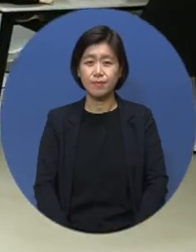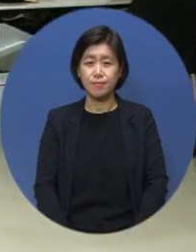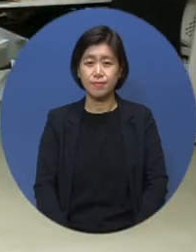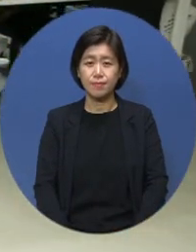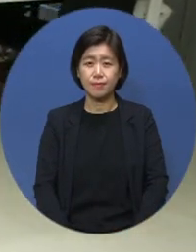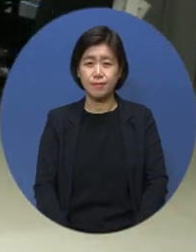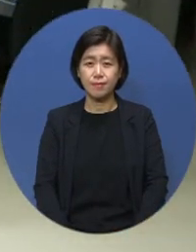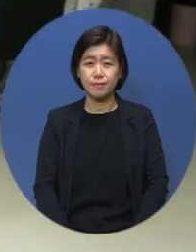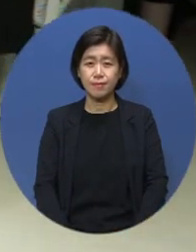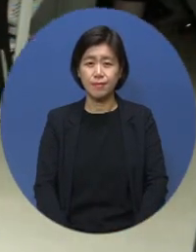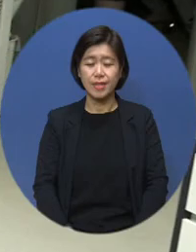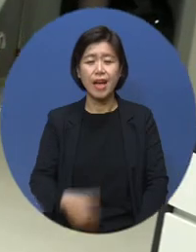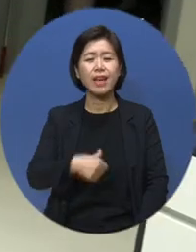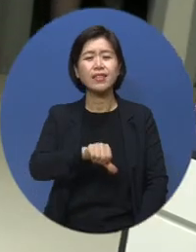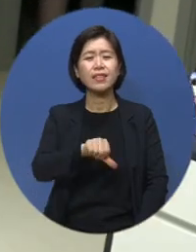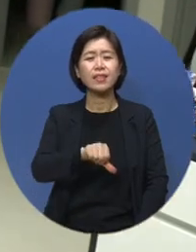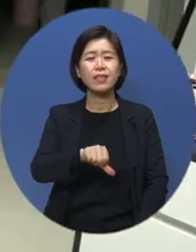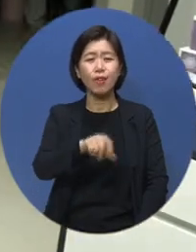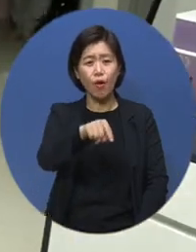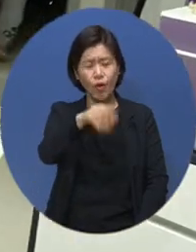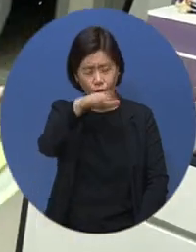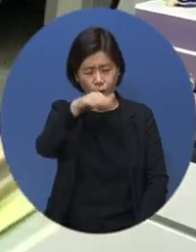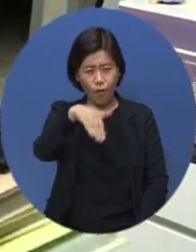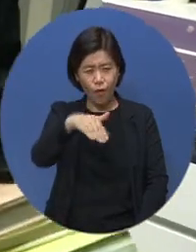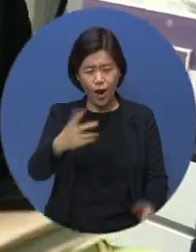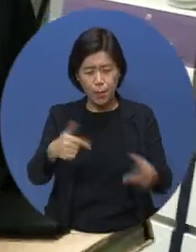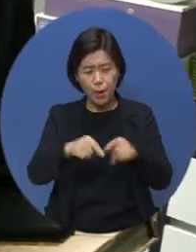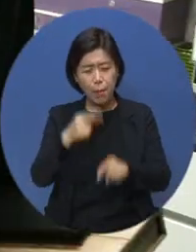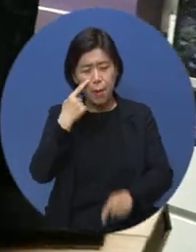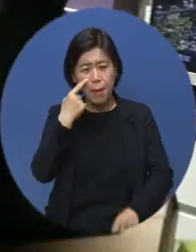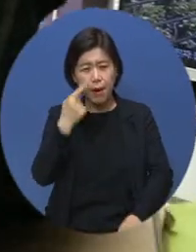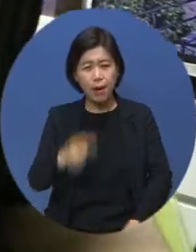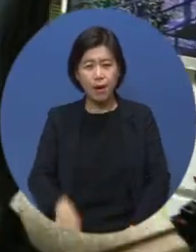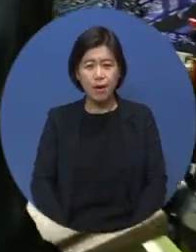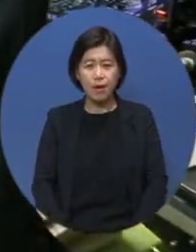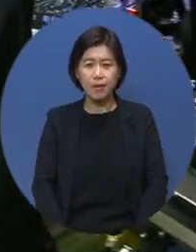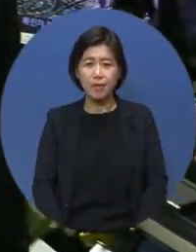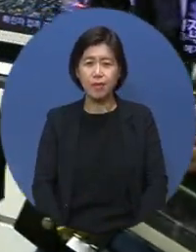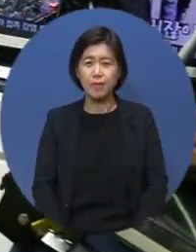기자가 4 너도 같이 보내 이거 짧지만 할 때